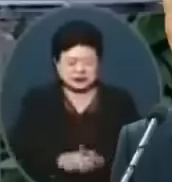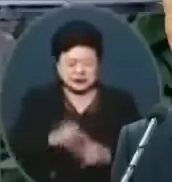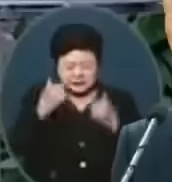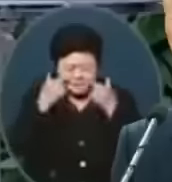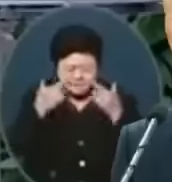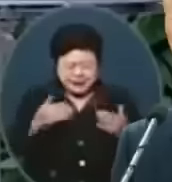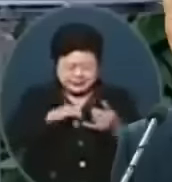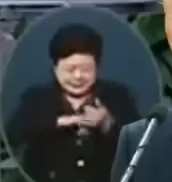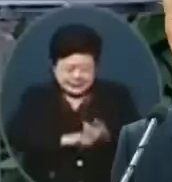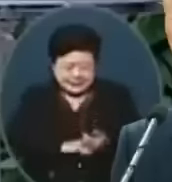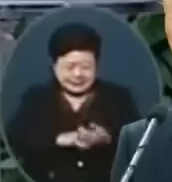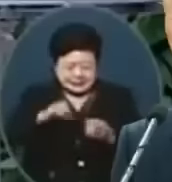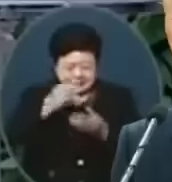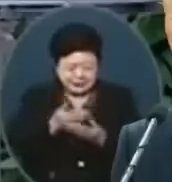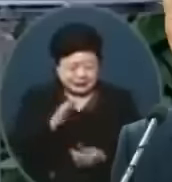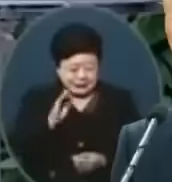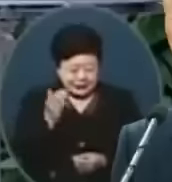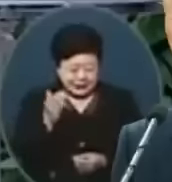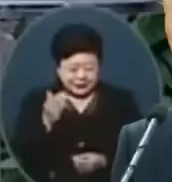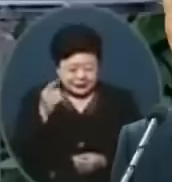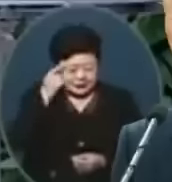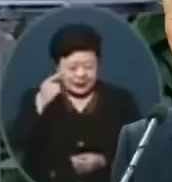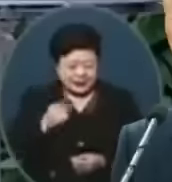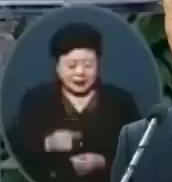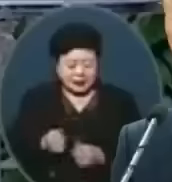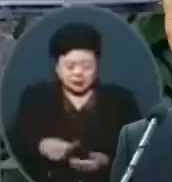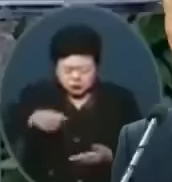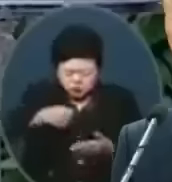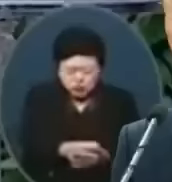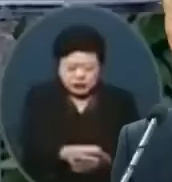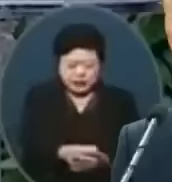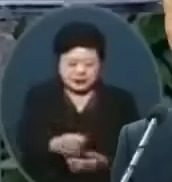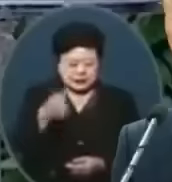반드시 이 기도는 응답을 받아야 되겠다, 죽으면 죽으리이다,